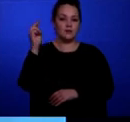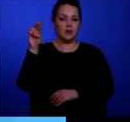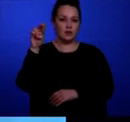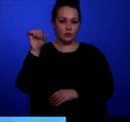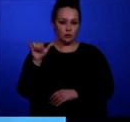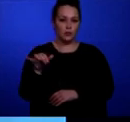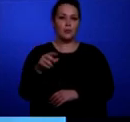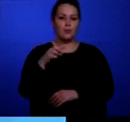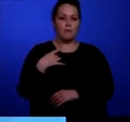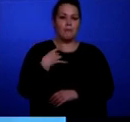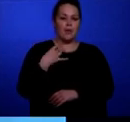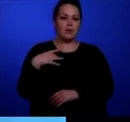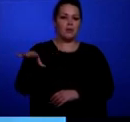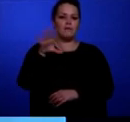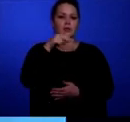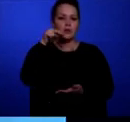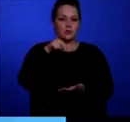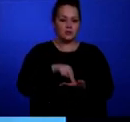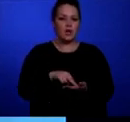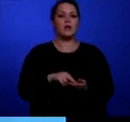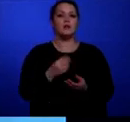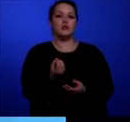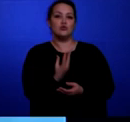Белая-пребелая вся стоит в цвету.